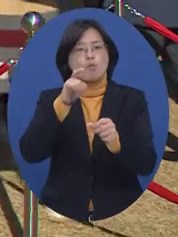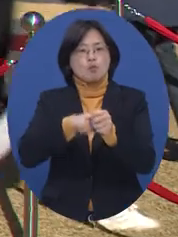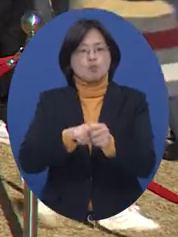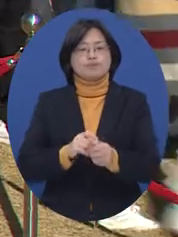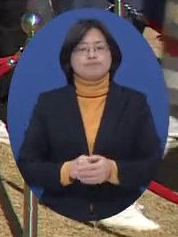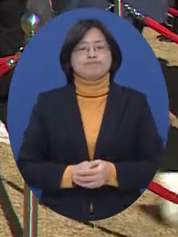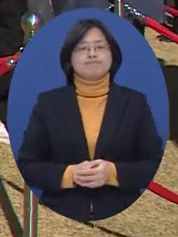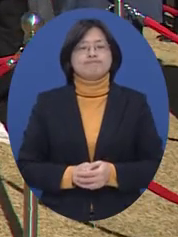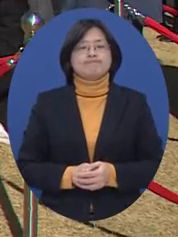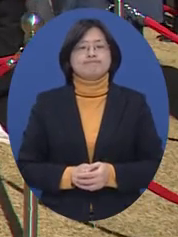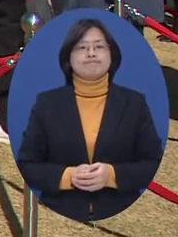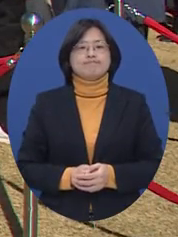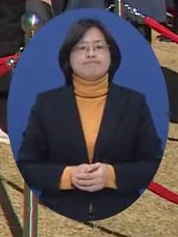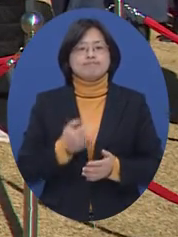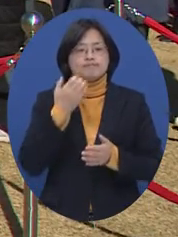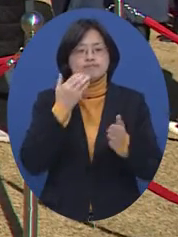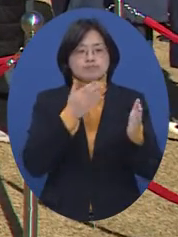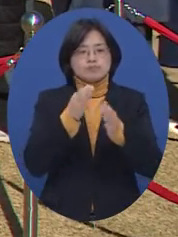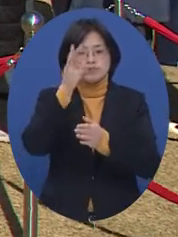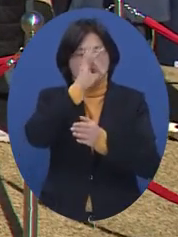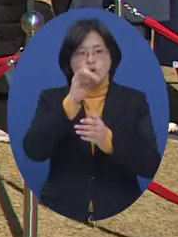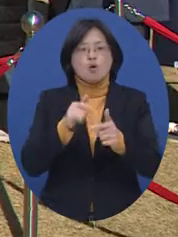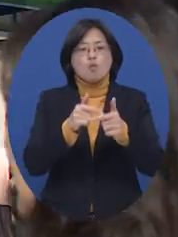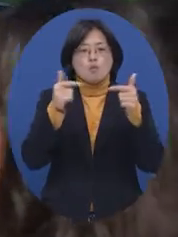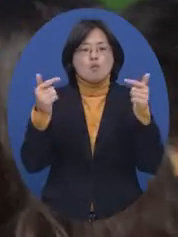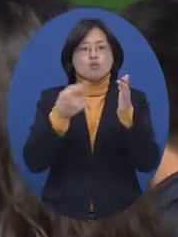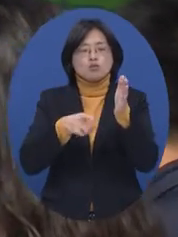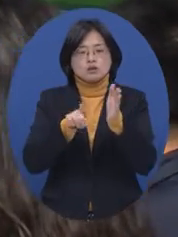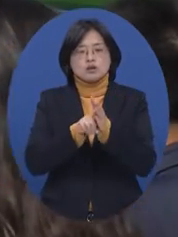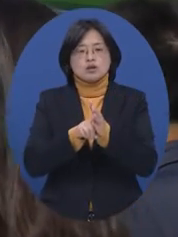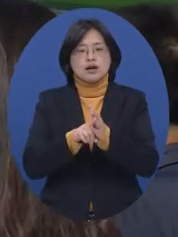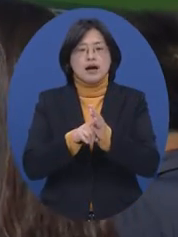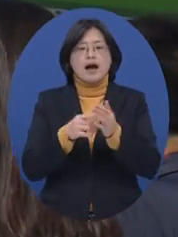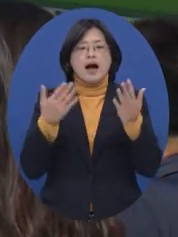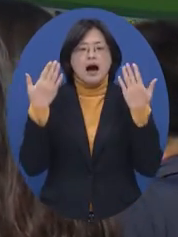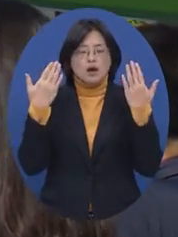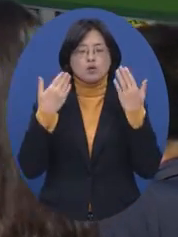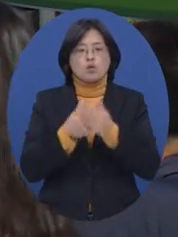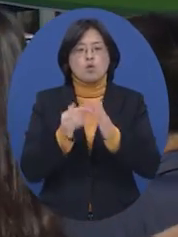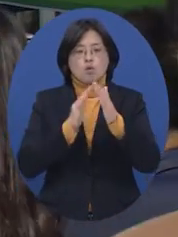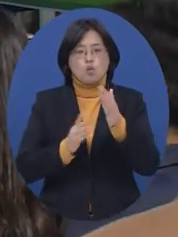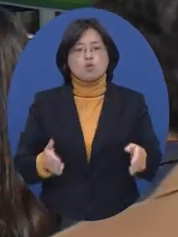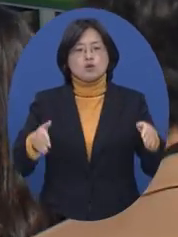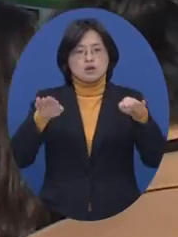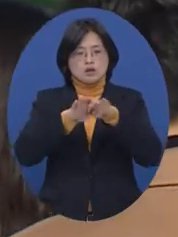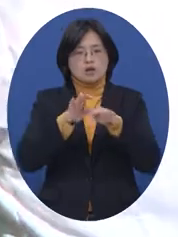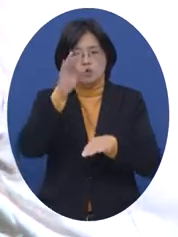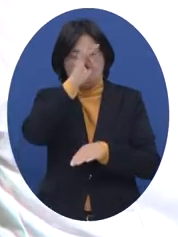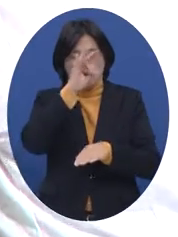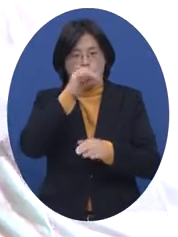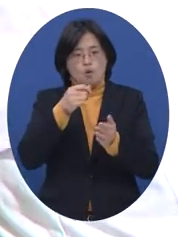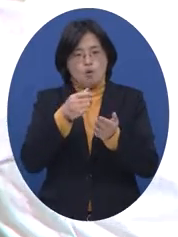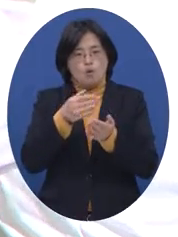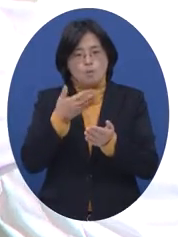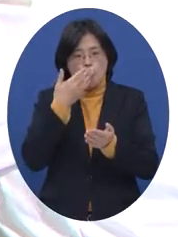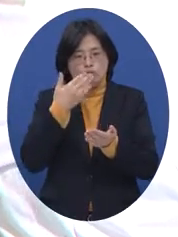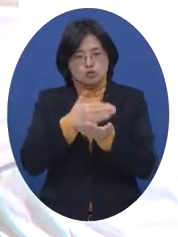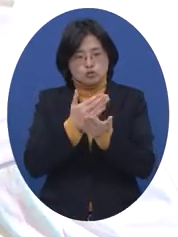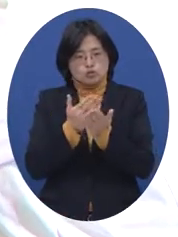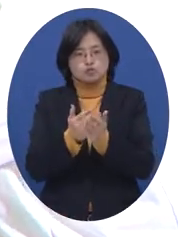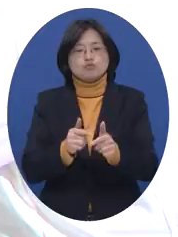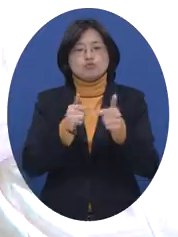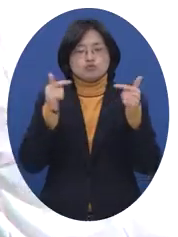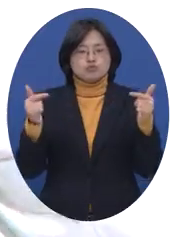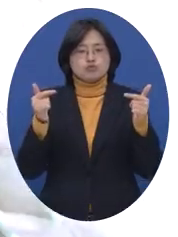하고요. 경기도는 돼지고기 소비 촉진을 위해 학교와 공공기관 급식에서 돼지고기 메뉴를 확대하고